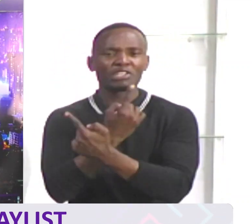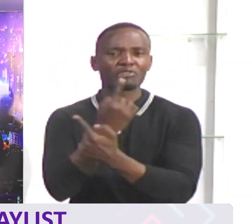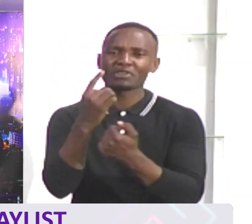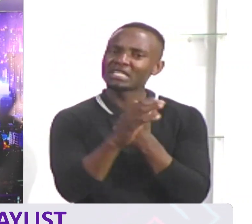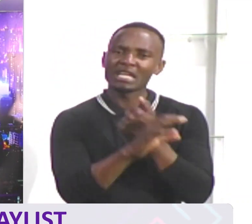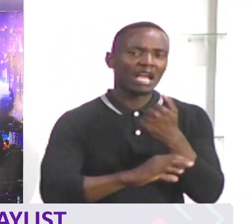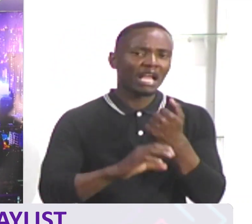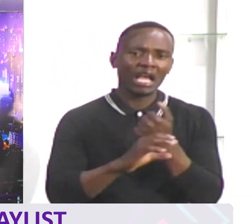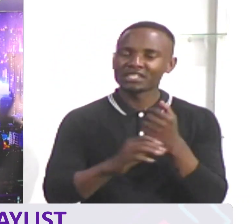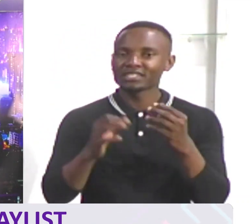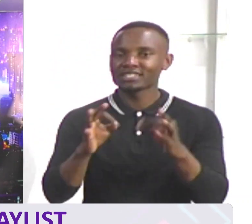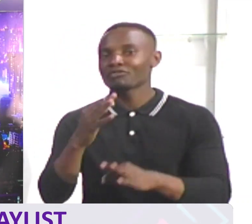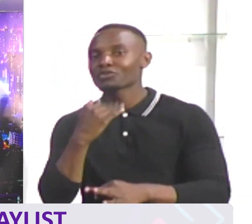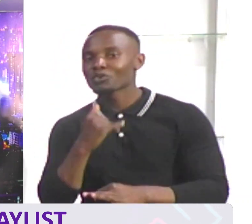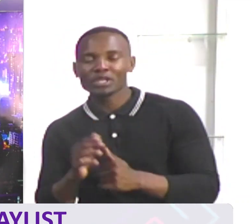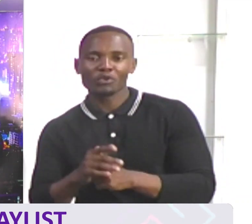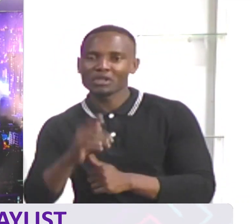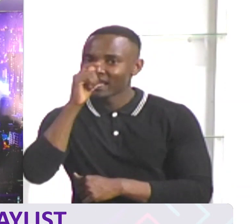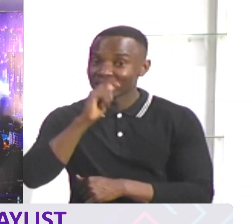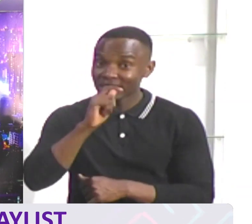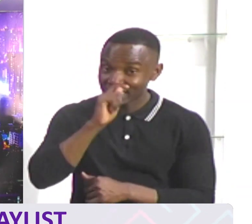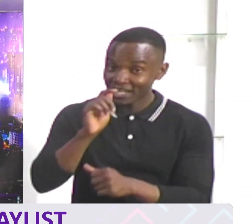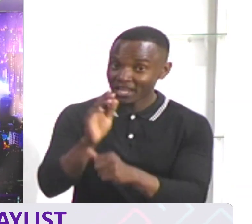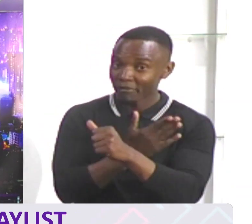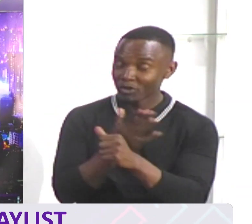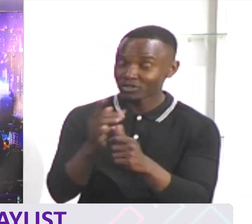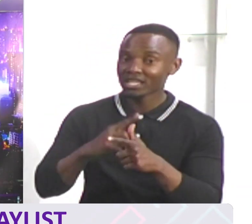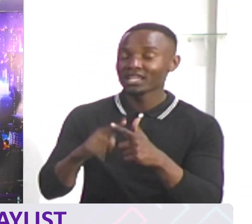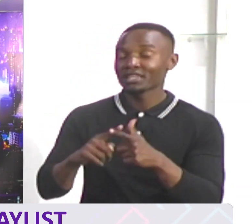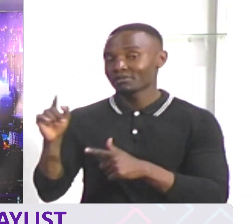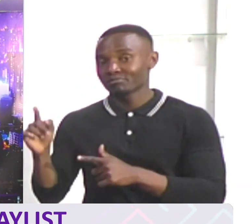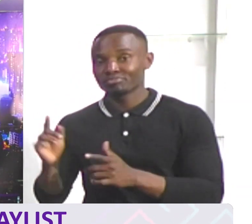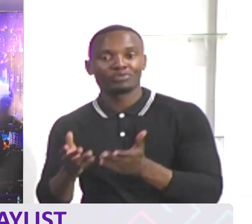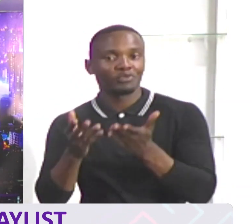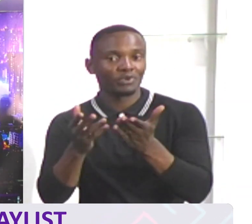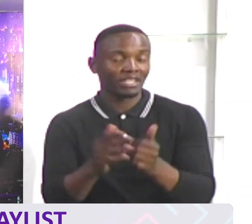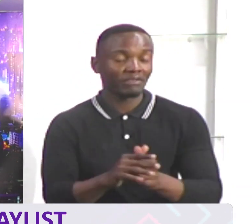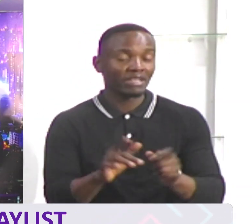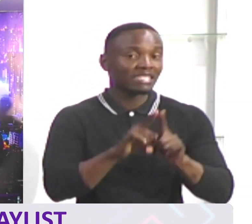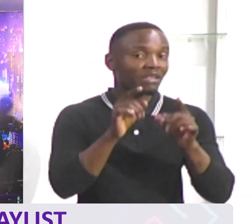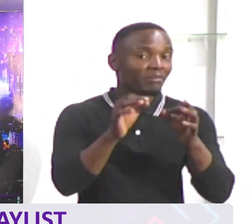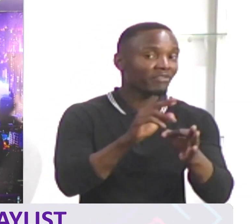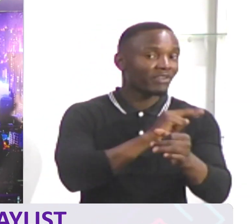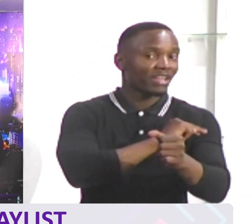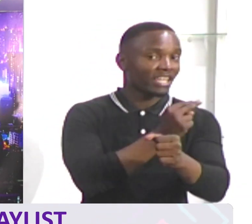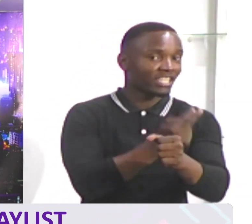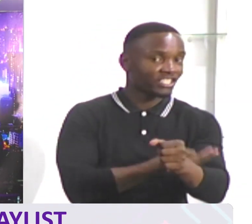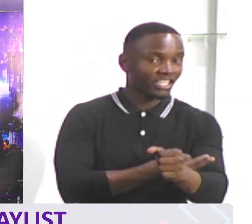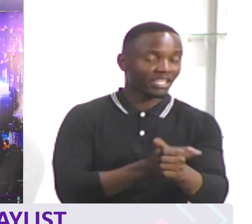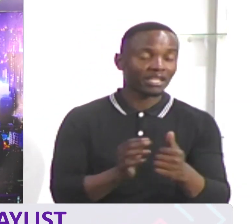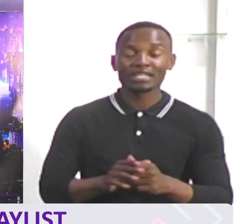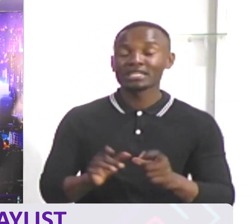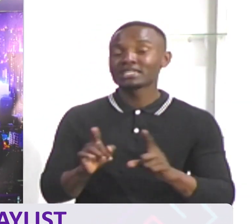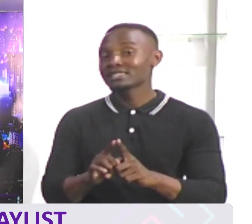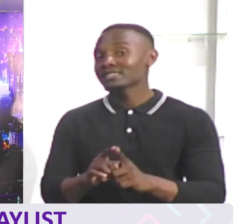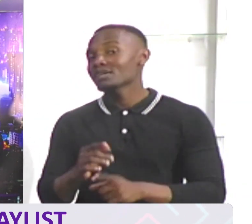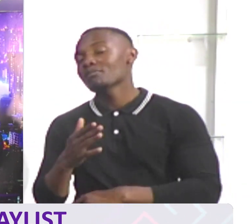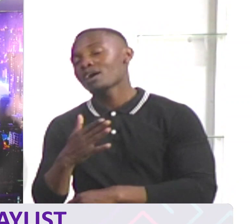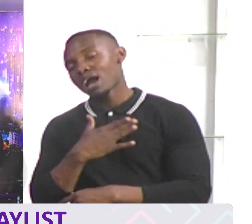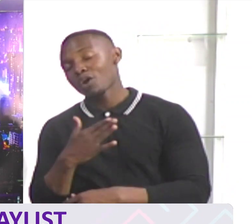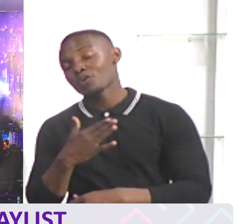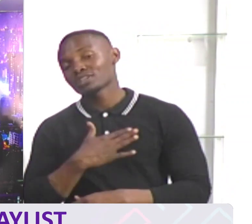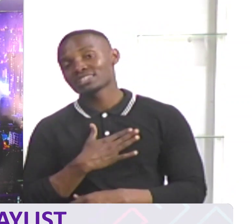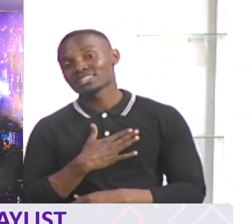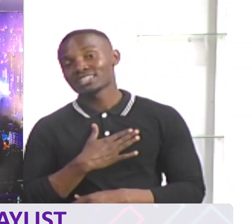ngoma za bongo pale mtu wangu wame kugot. Kama wata kusikiza our brothers from Nigeria. Lakini pia tuende mbali. Tuseme kapia zitu East or